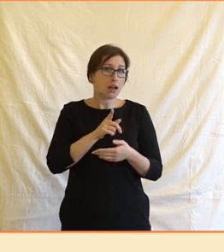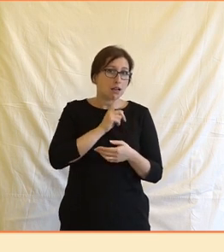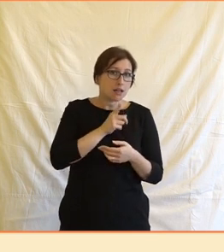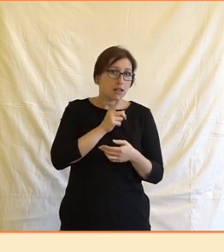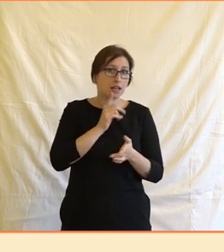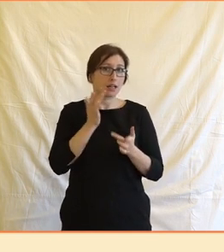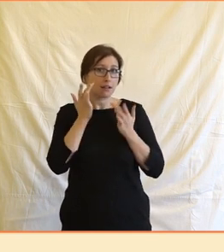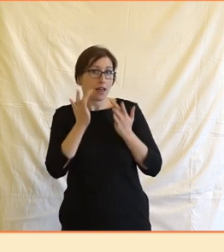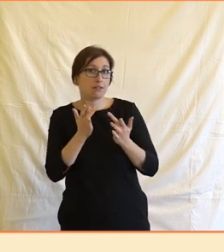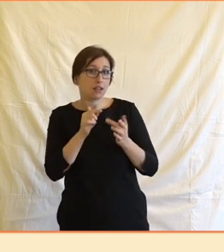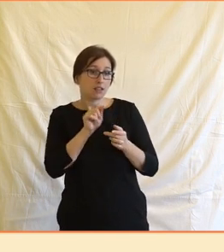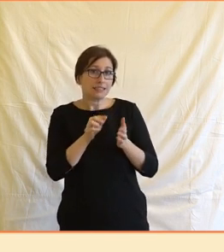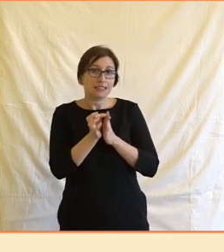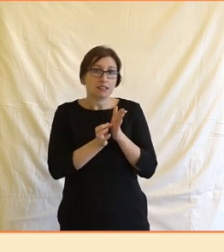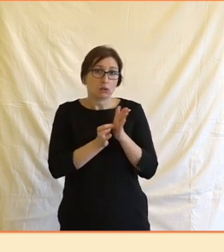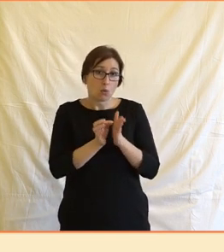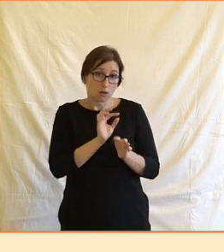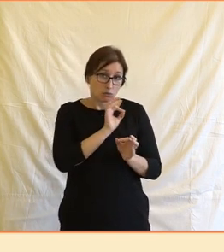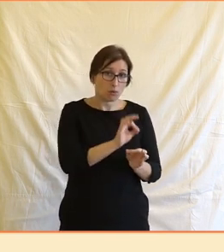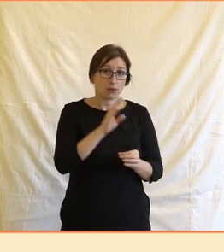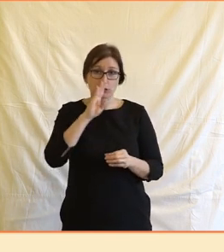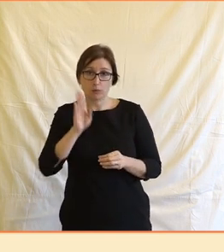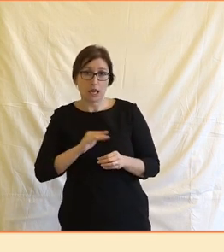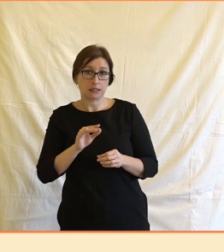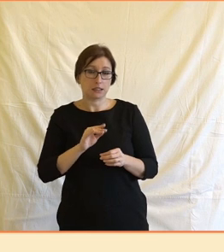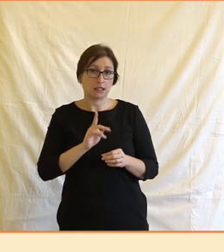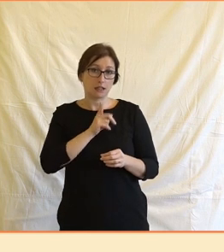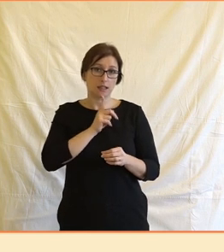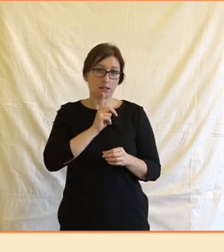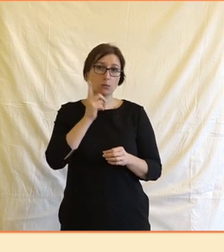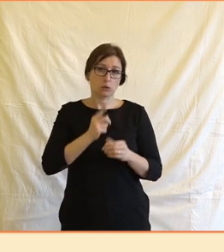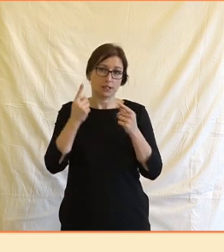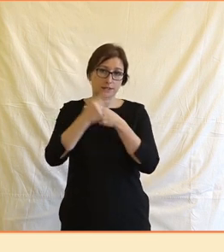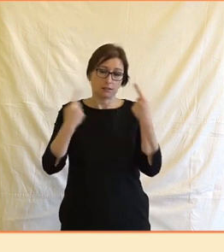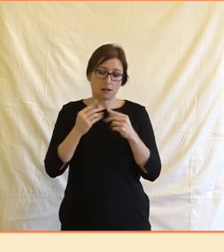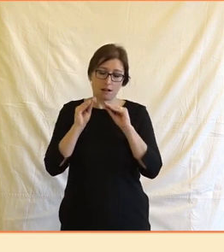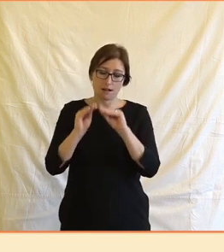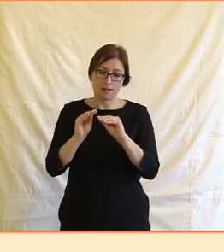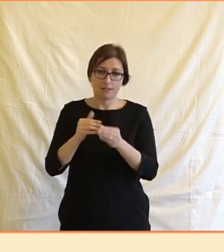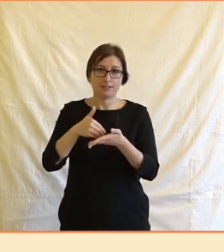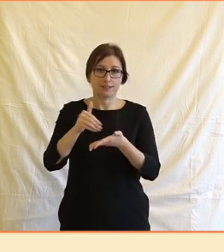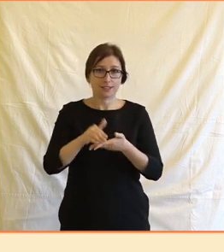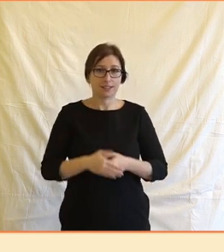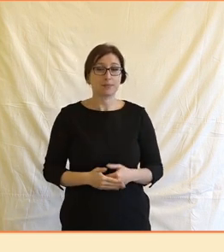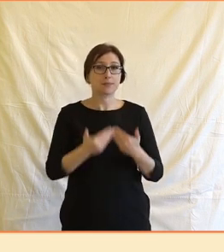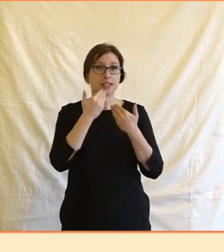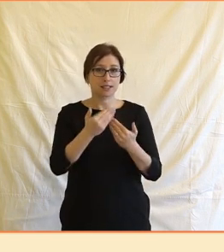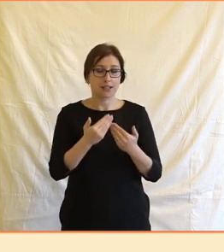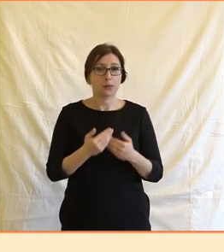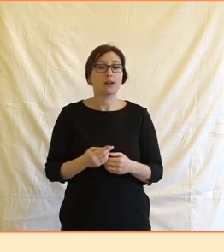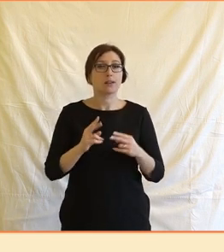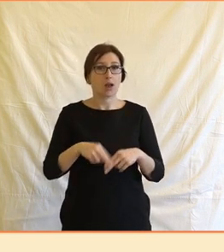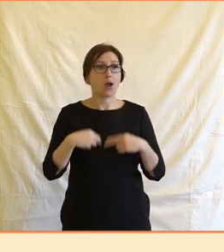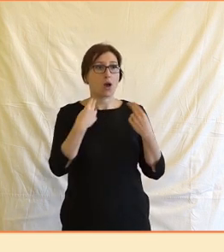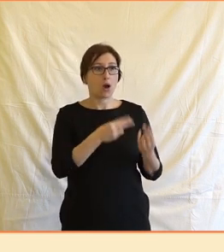a neví, jak by se měli v dané situaci zachovat, tak bude potřeba dovzdělat. Děkuji tímto za prostor a